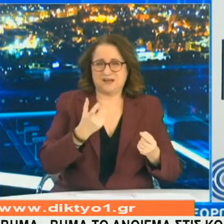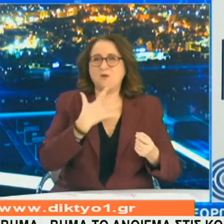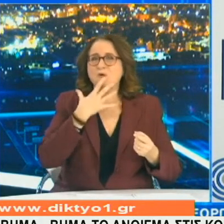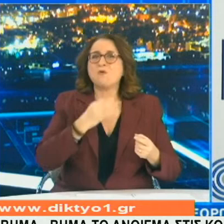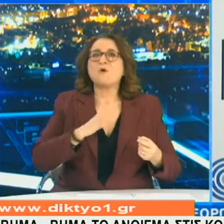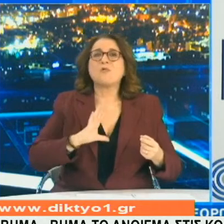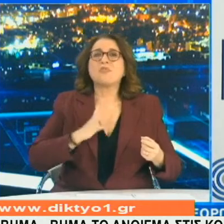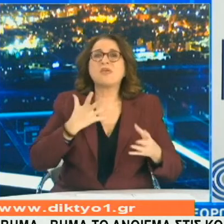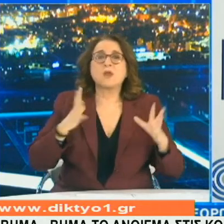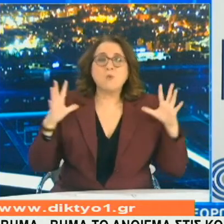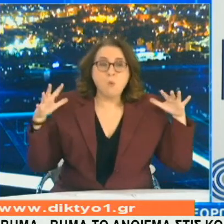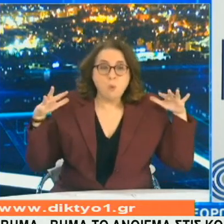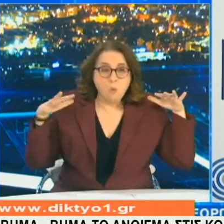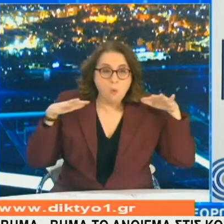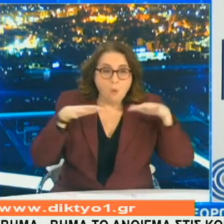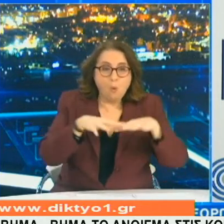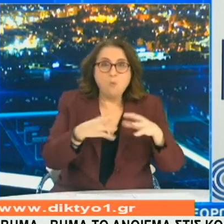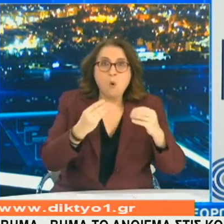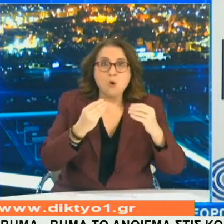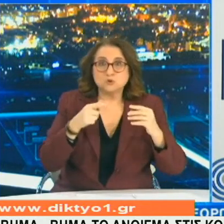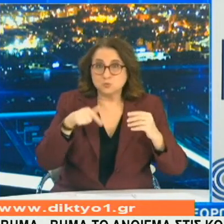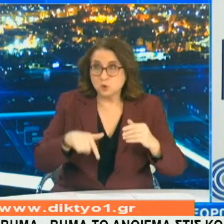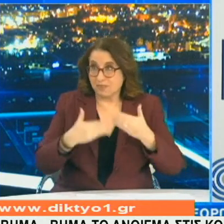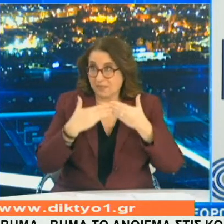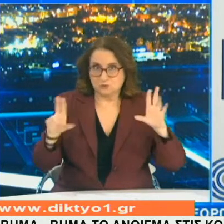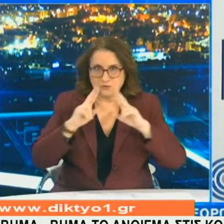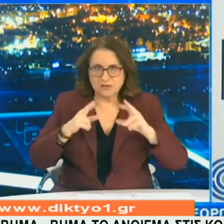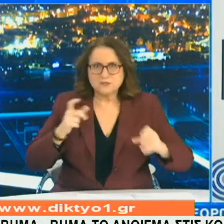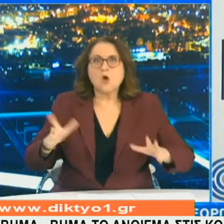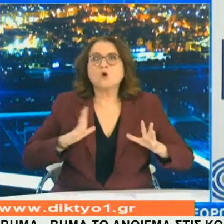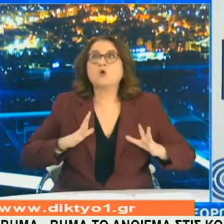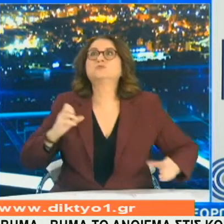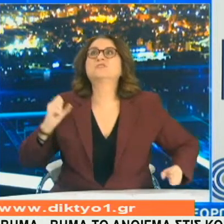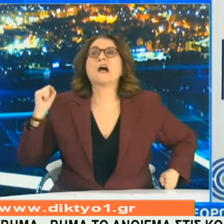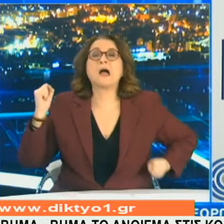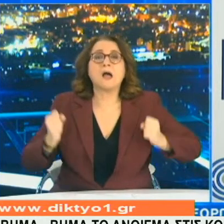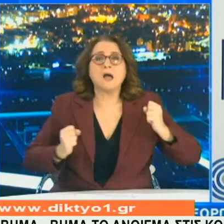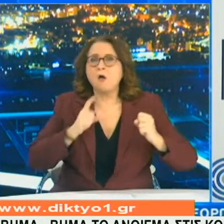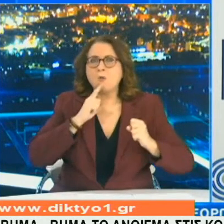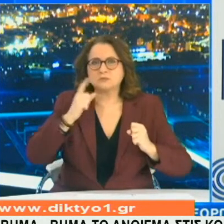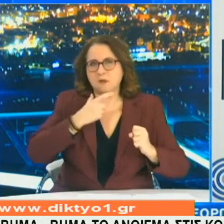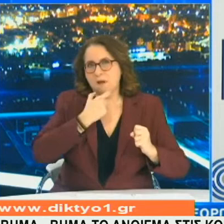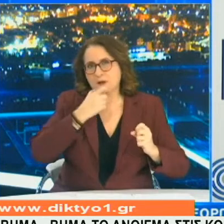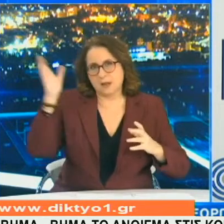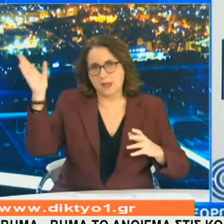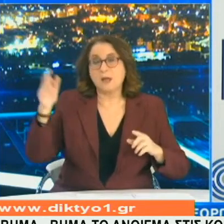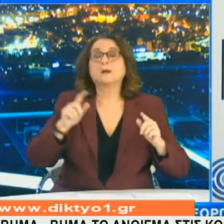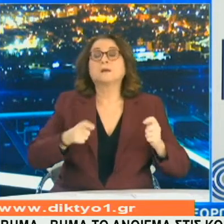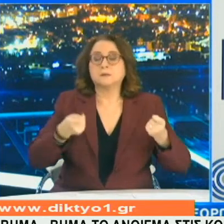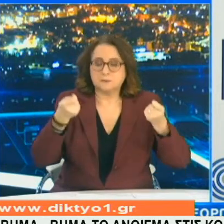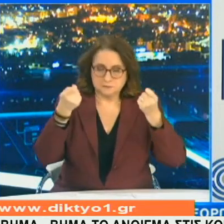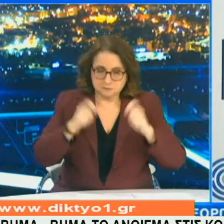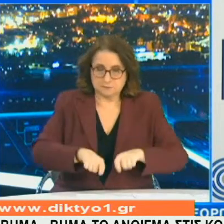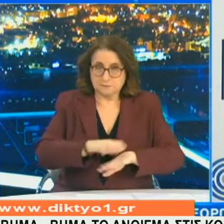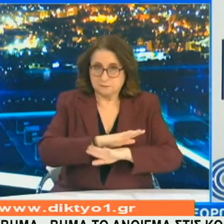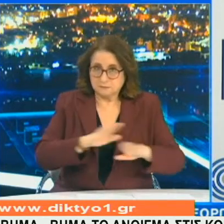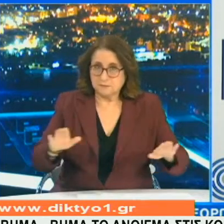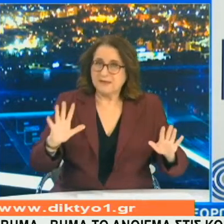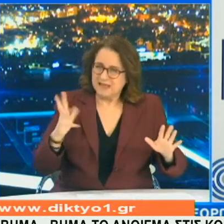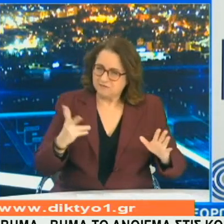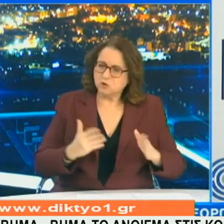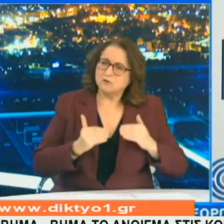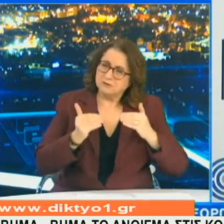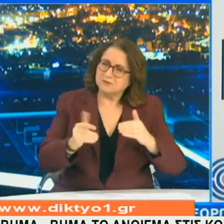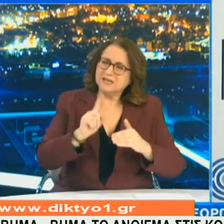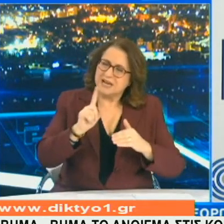συνωστισμού. Θέλω να τονίσω εδώ ότι ο λόγος που μπαίνει το SMS και οι δύο ώρες για την δυνατότητα να